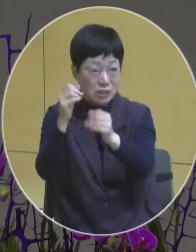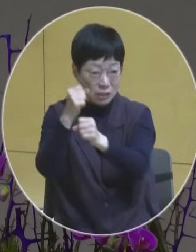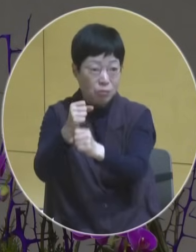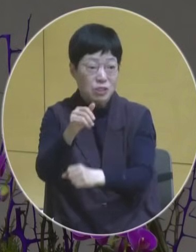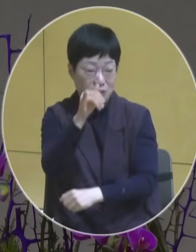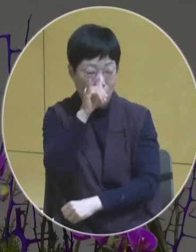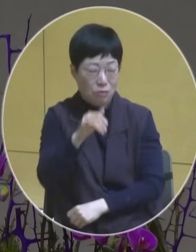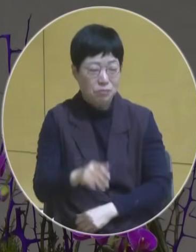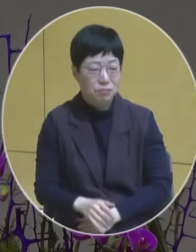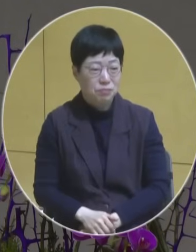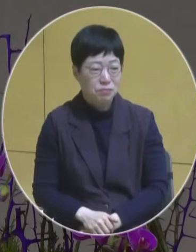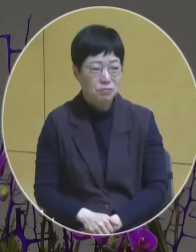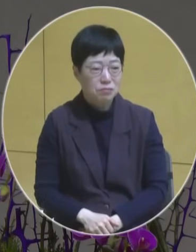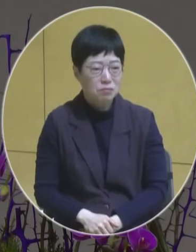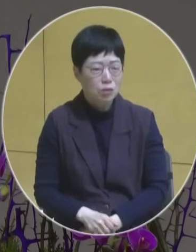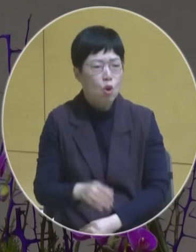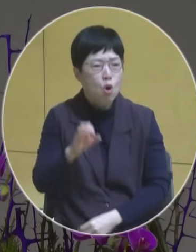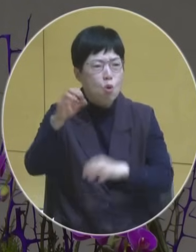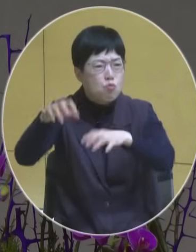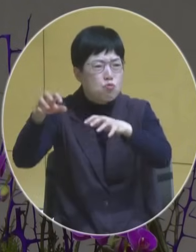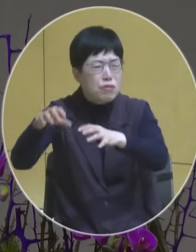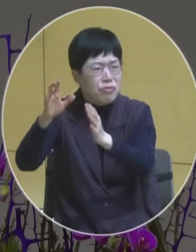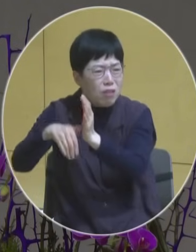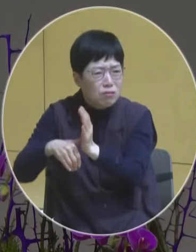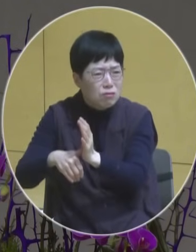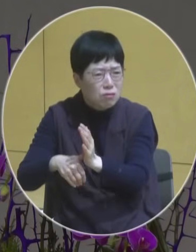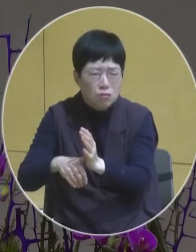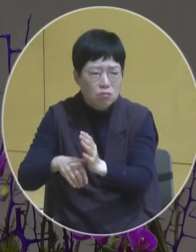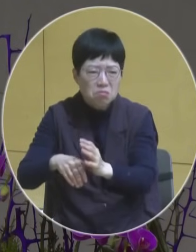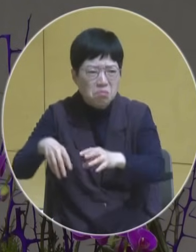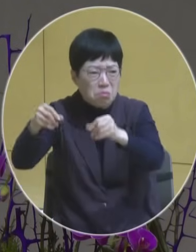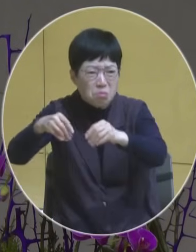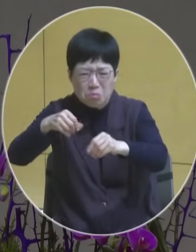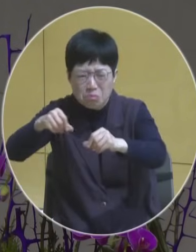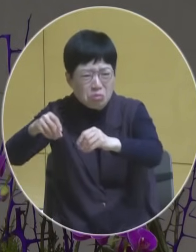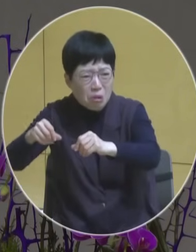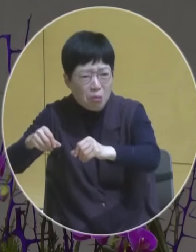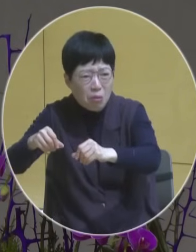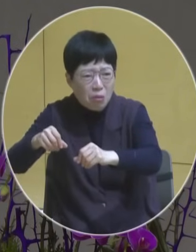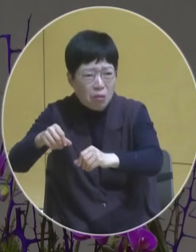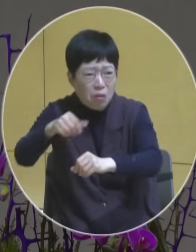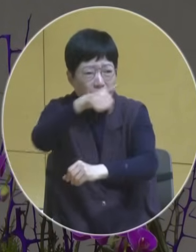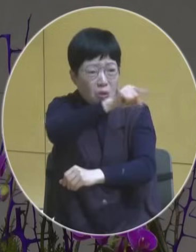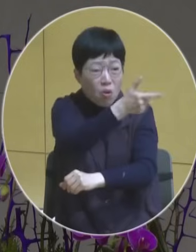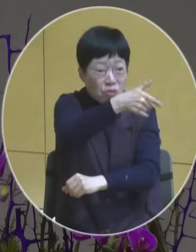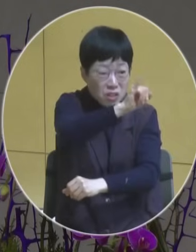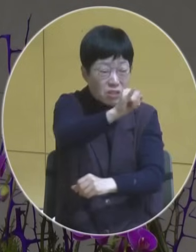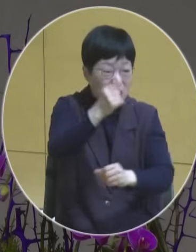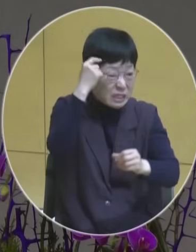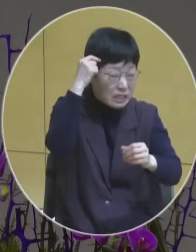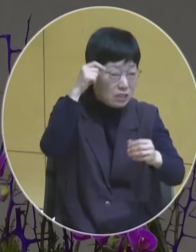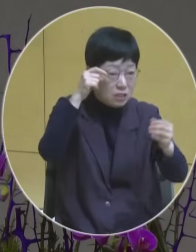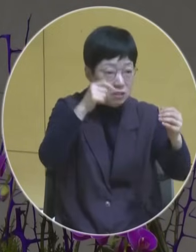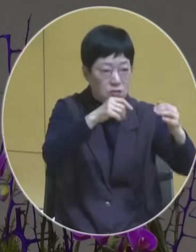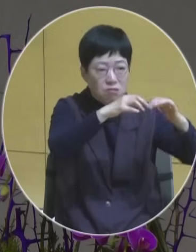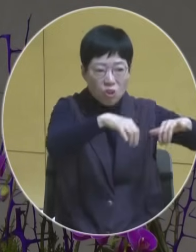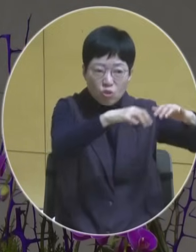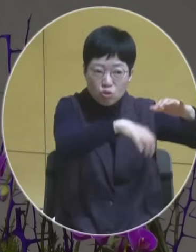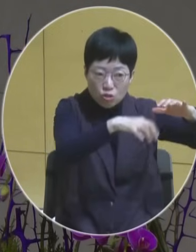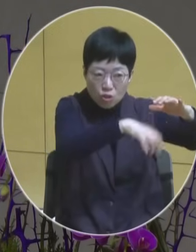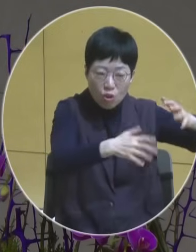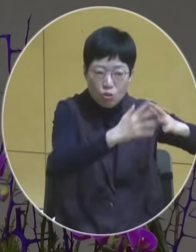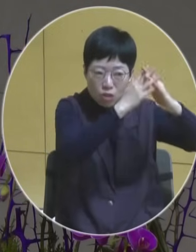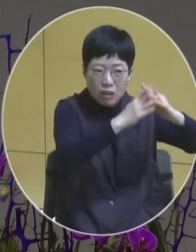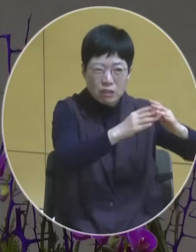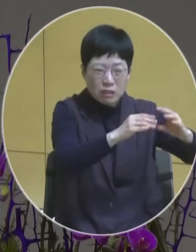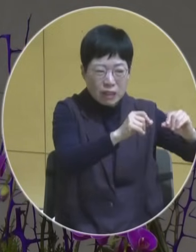있습니다. 근데 우기는 사람들이 집을 짓지 않죠. 근데 그 건기라 할지라도 지혜로운 건축자는 이